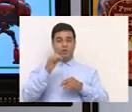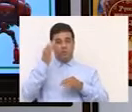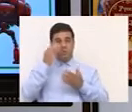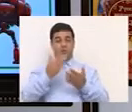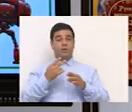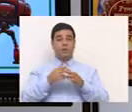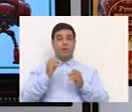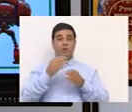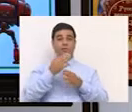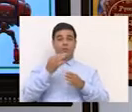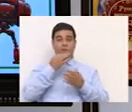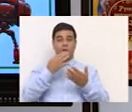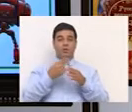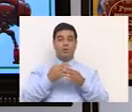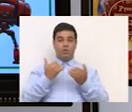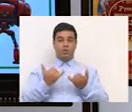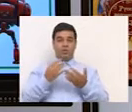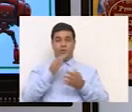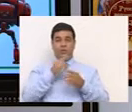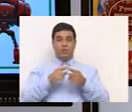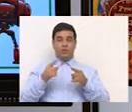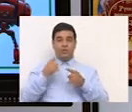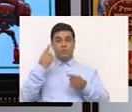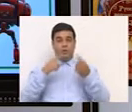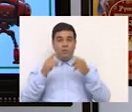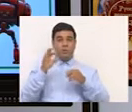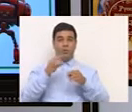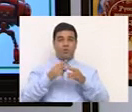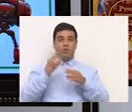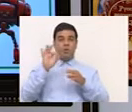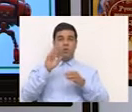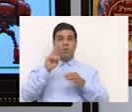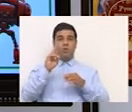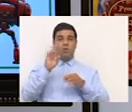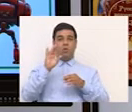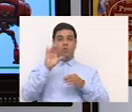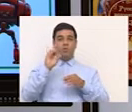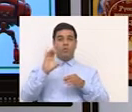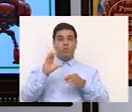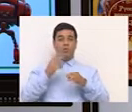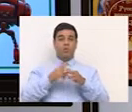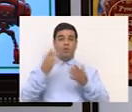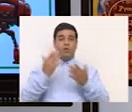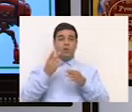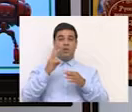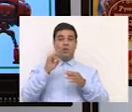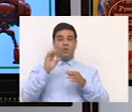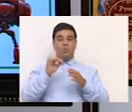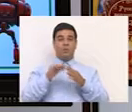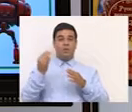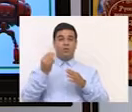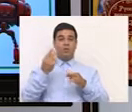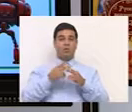А кому нравятся современные истории, придумайте что-нибудь о космосе. Какая-нибудь история с